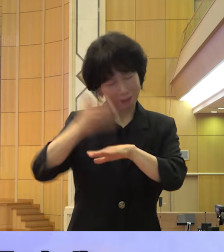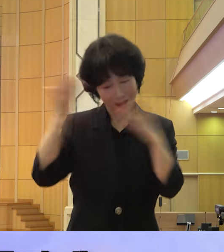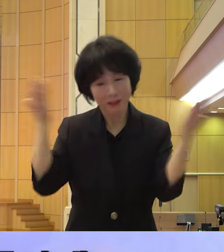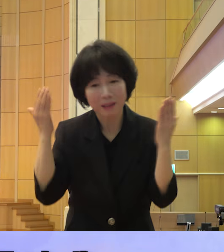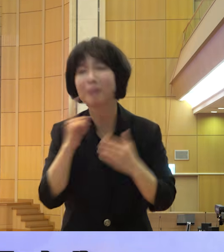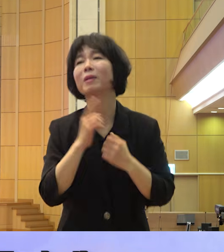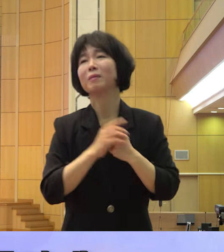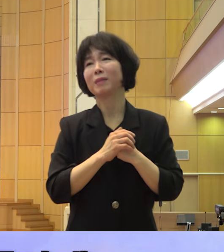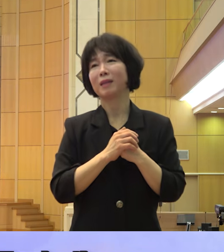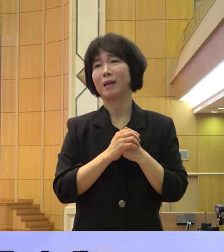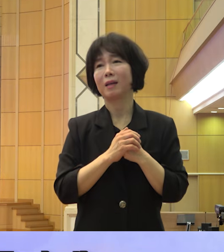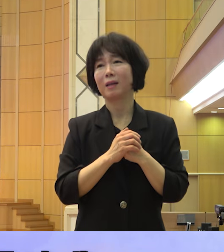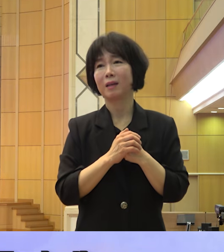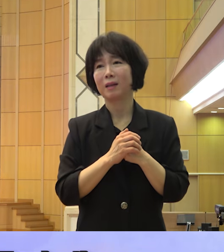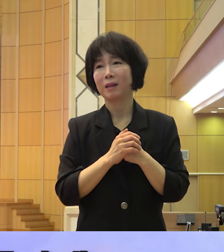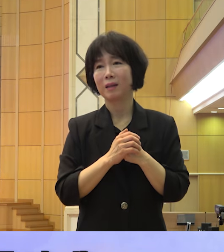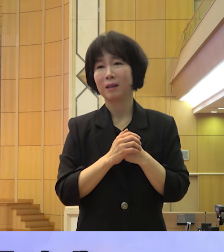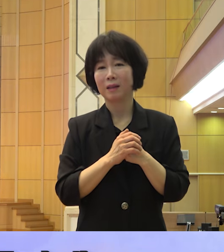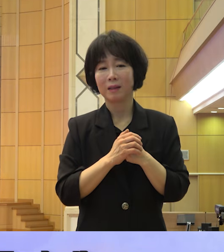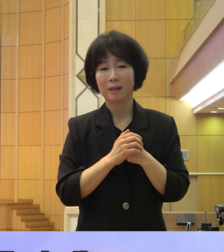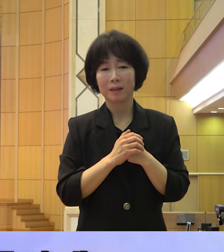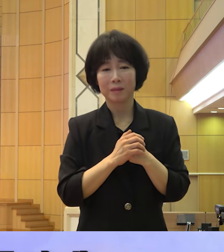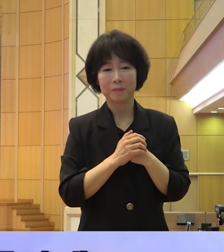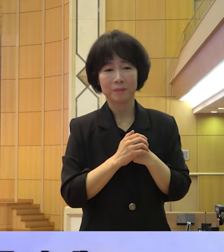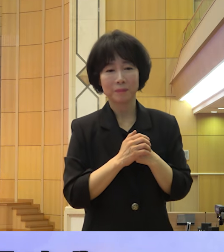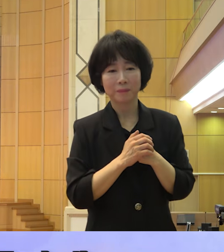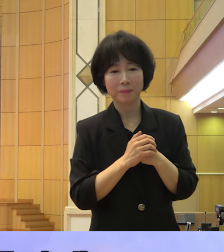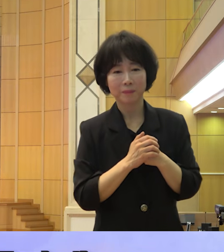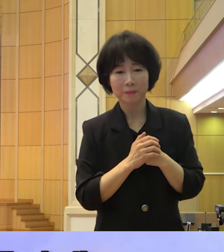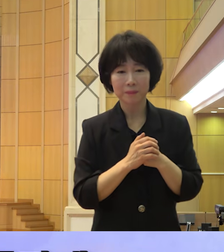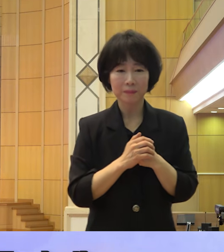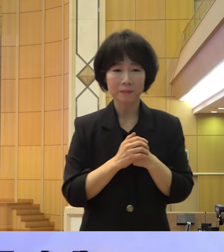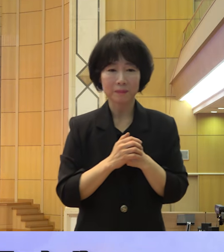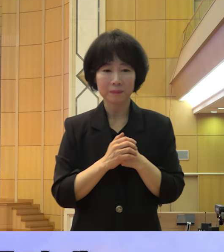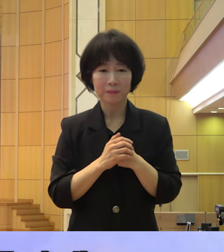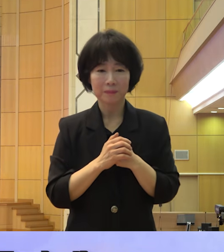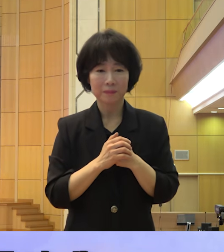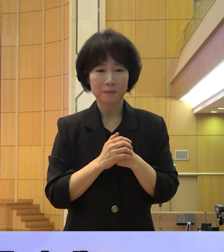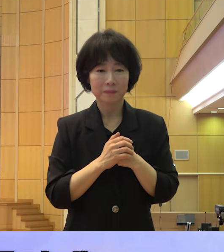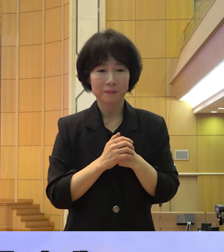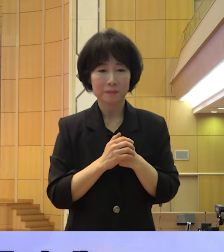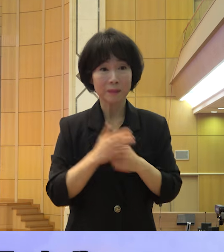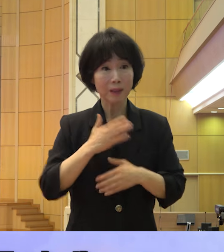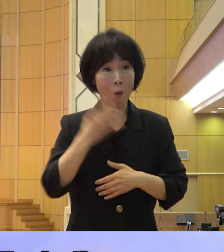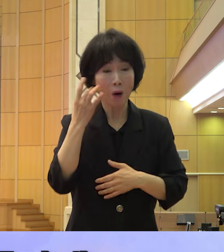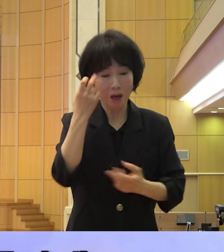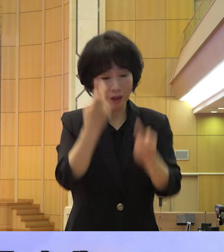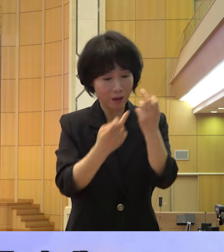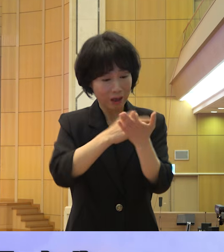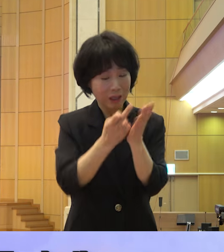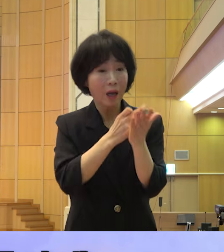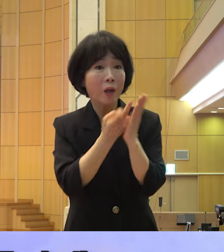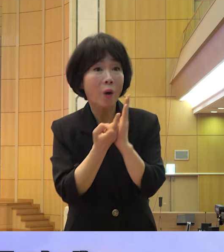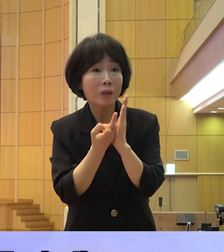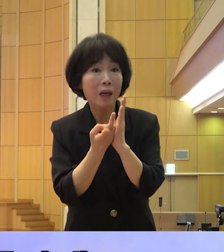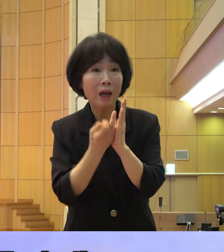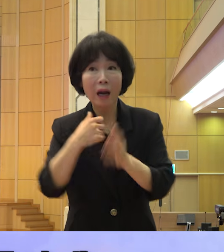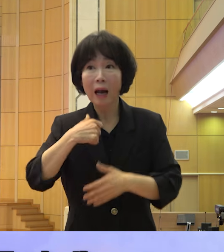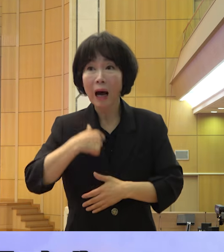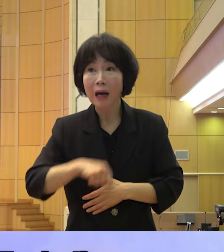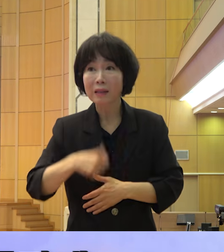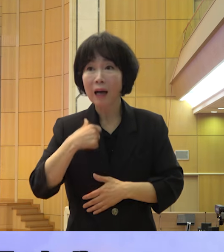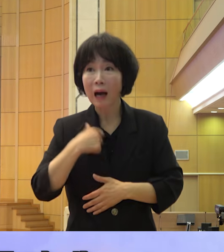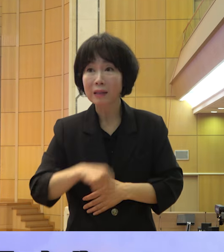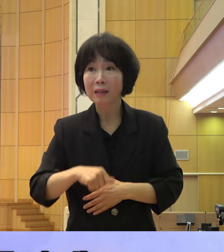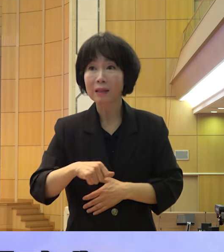감사하지요. 우리 가정에서 아들과 딸을 7을 낳았는데 7 중에 딸은 딱 1명 낳았고 나머지